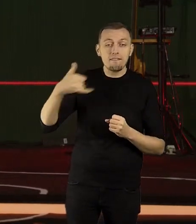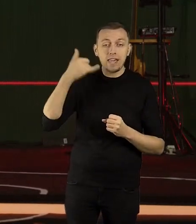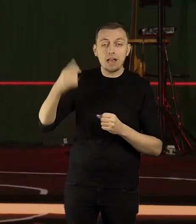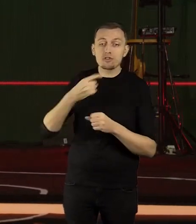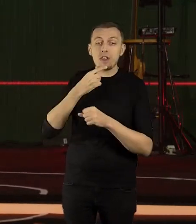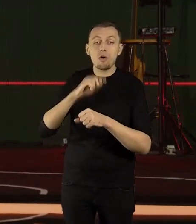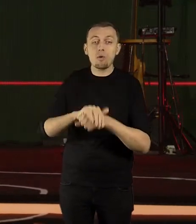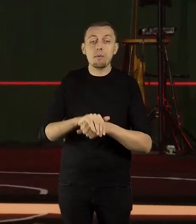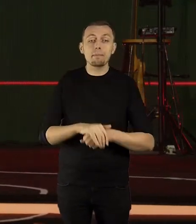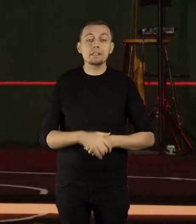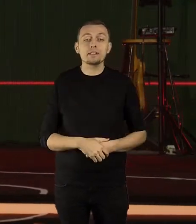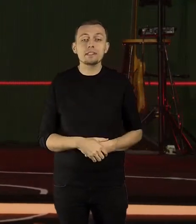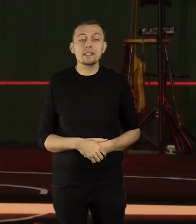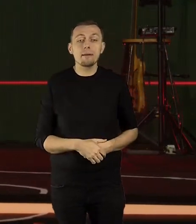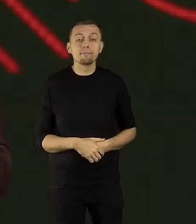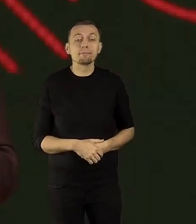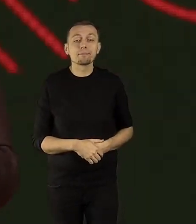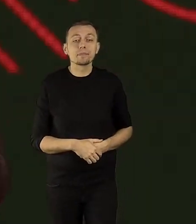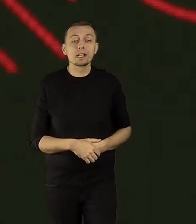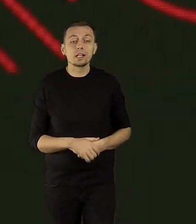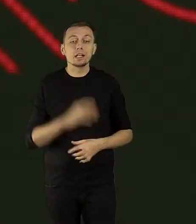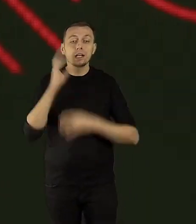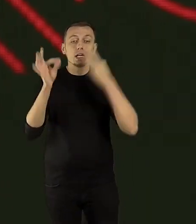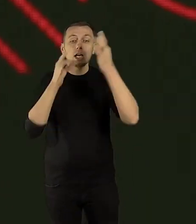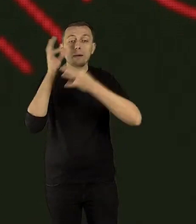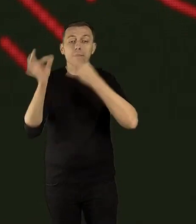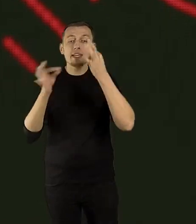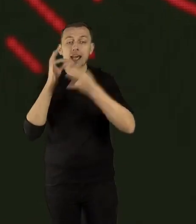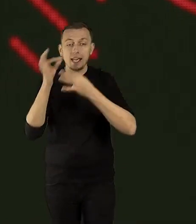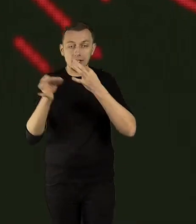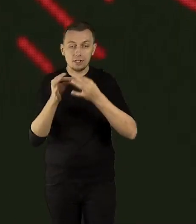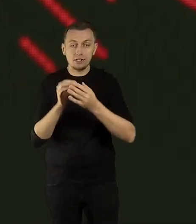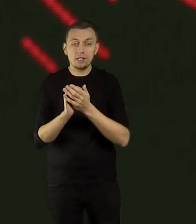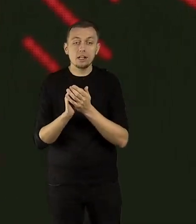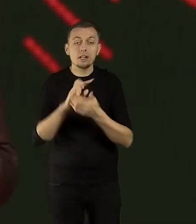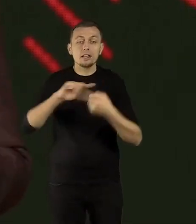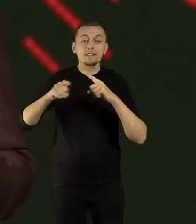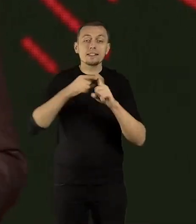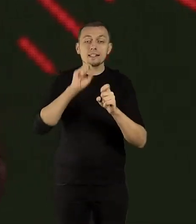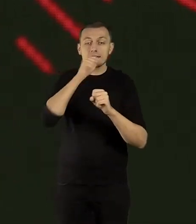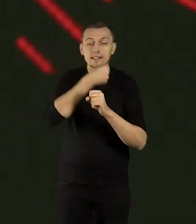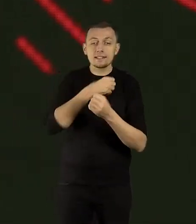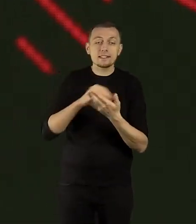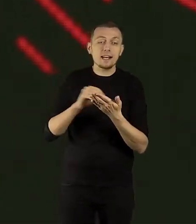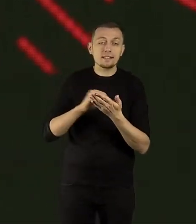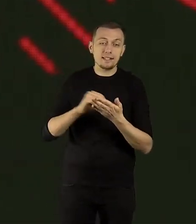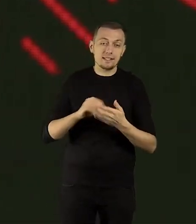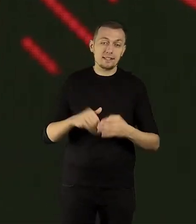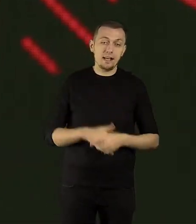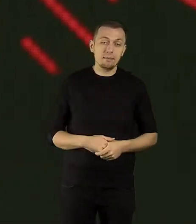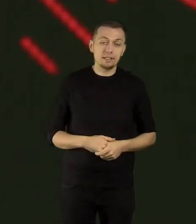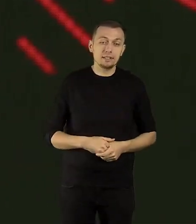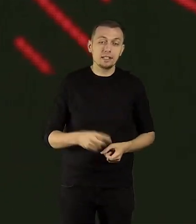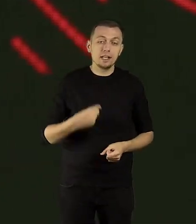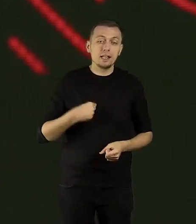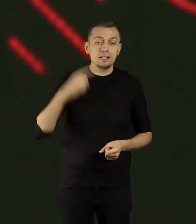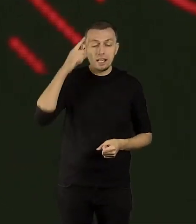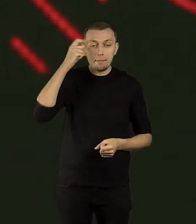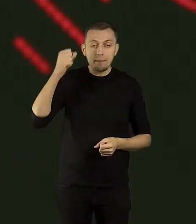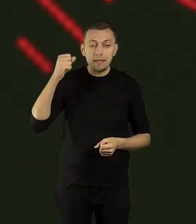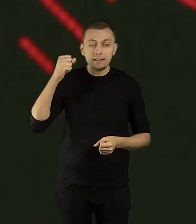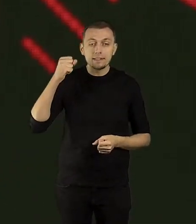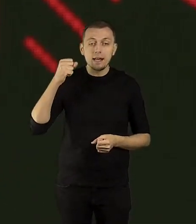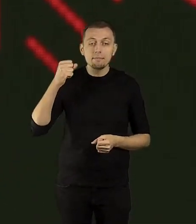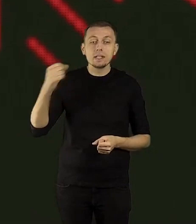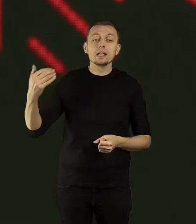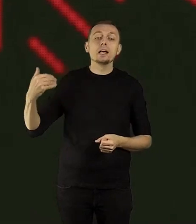jest Starym Testamentem. Ona brzmi jak jeden z psalmów. Wiecie, pamiętam, jak podczas jednej z moich podróży samolotowych, a ci, którzy